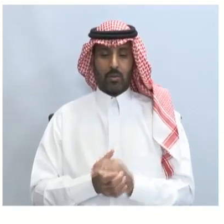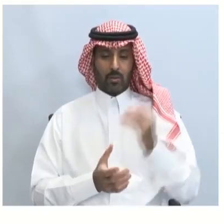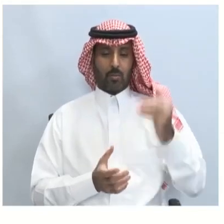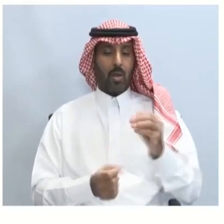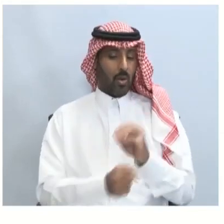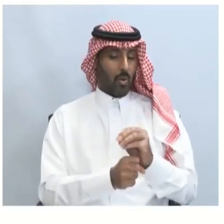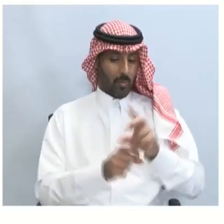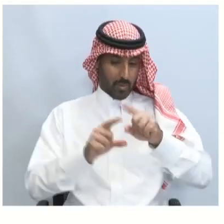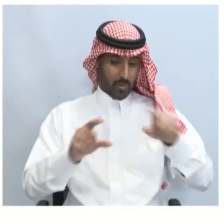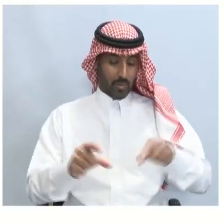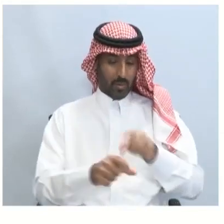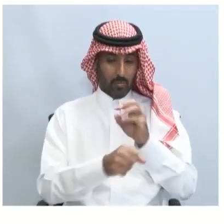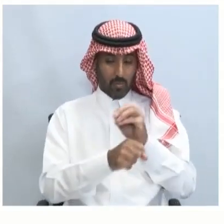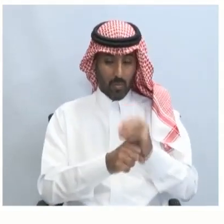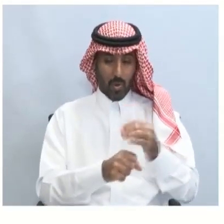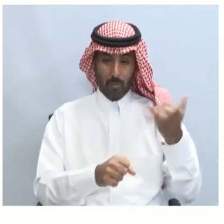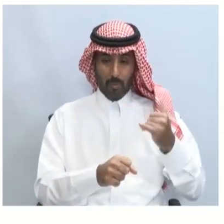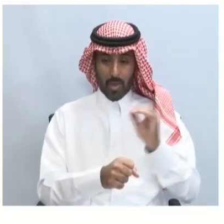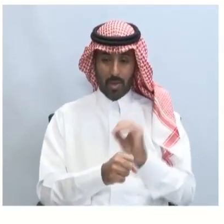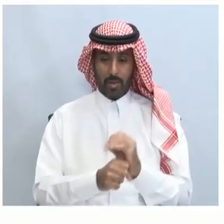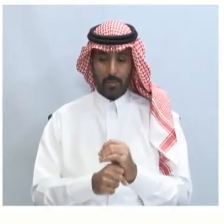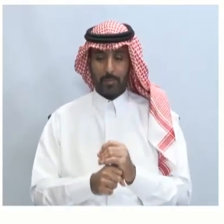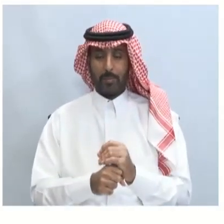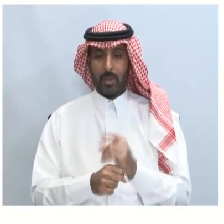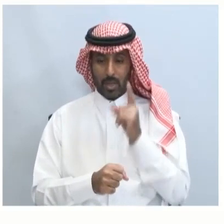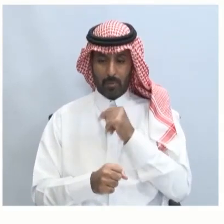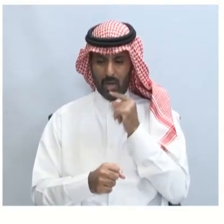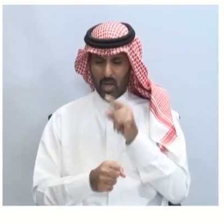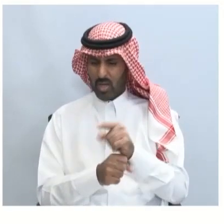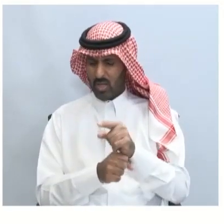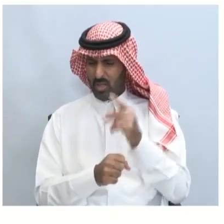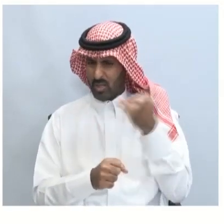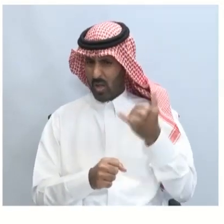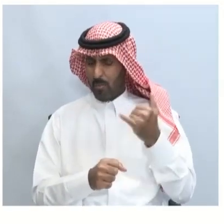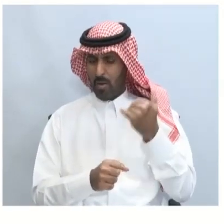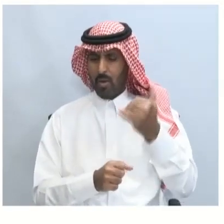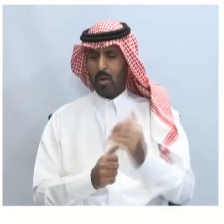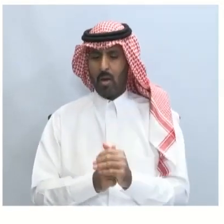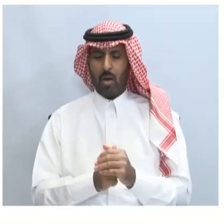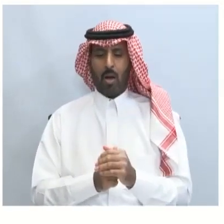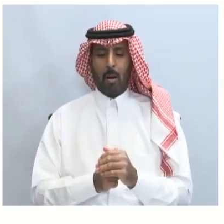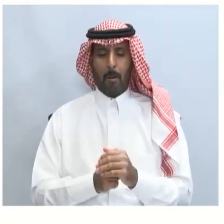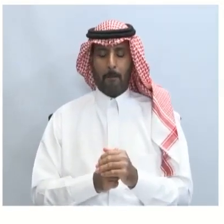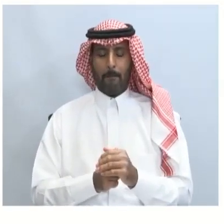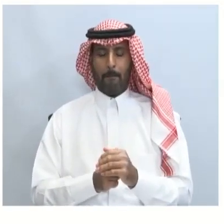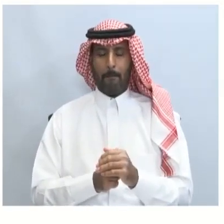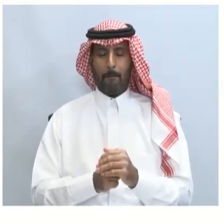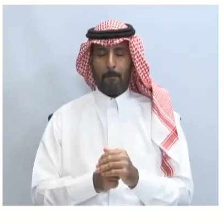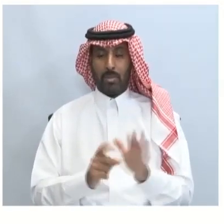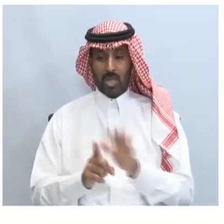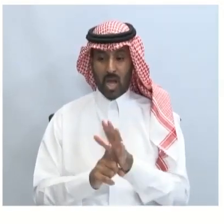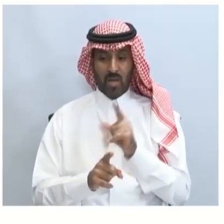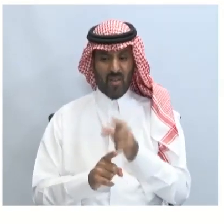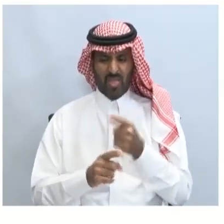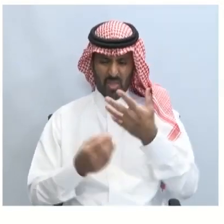معلومه من المعلومات المهمه التي ينبغي علينا الاهتمام بها حتى نعرف اثر